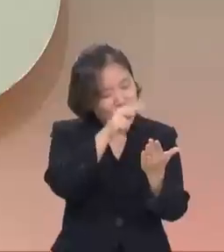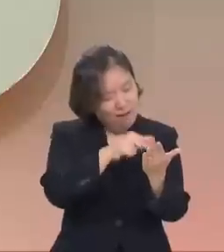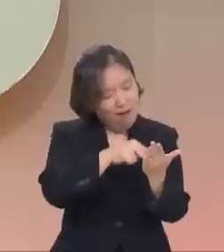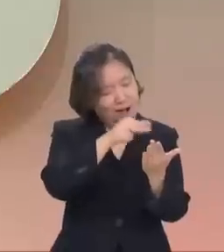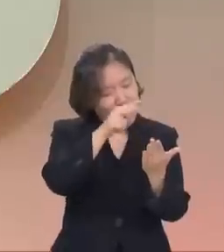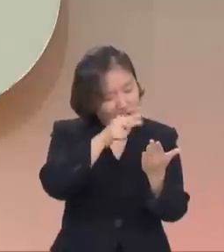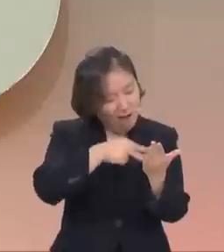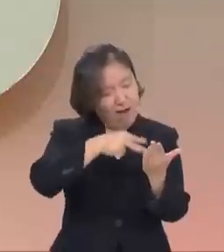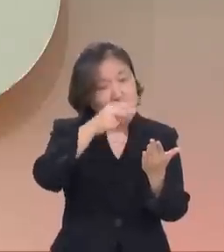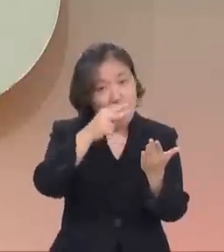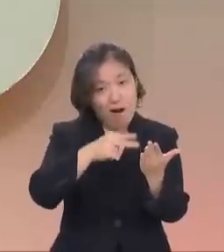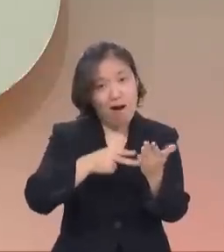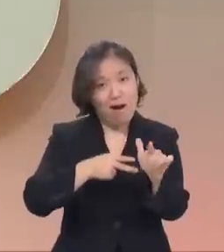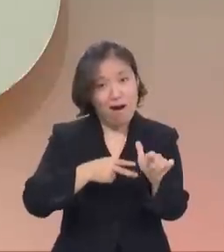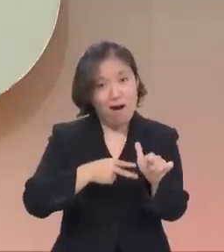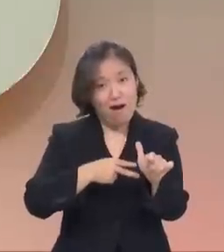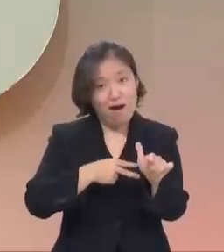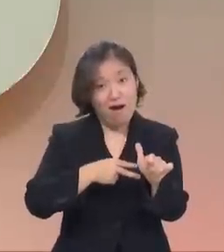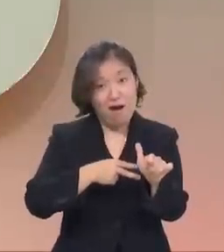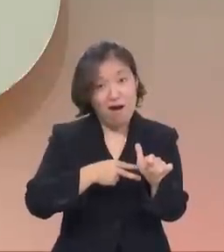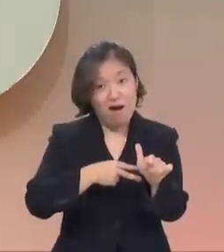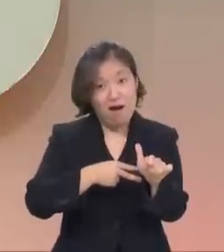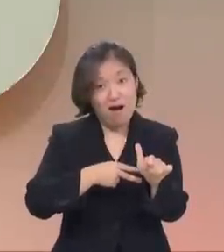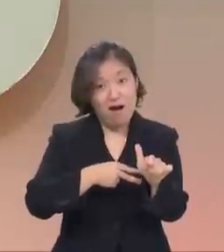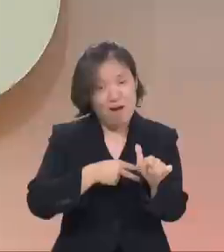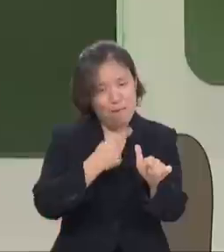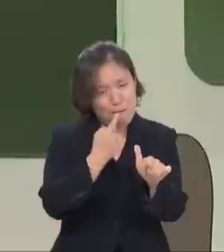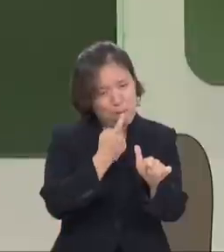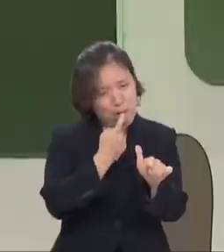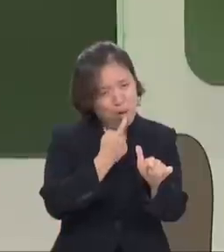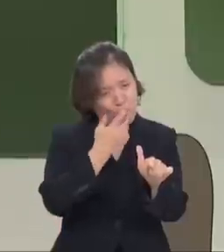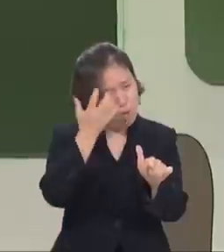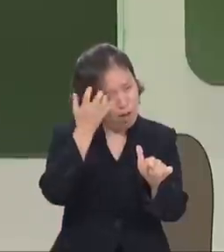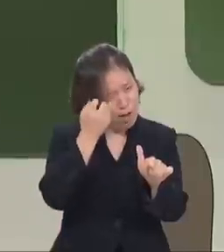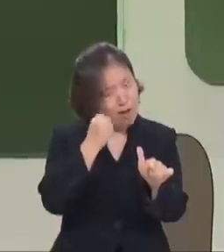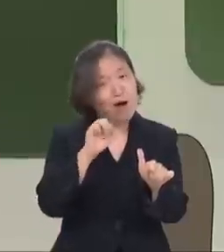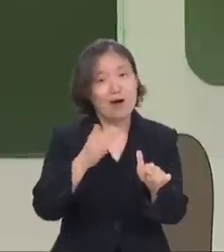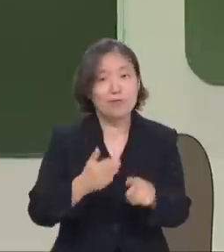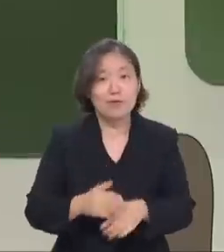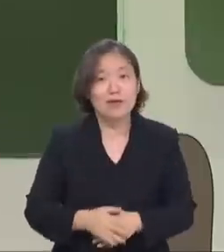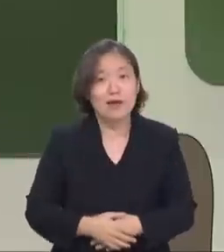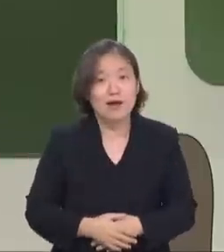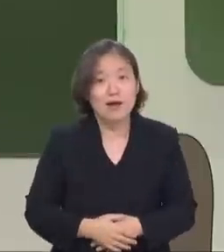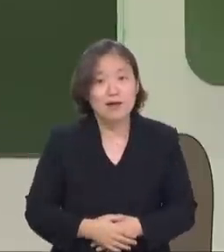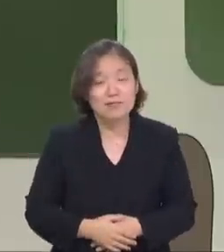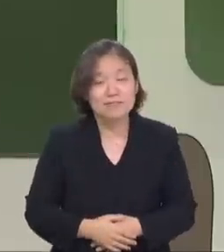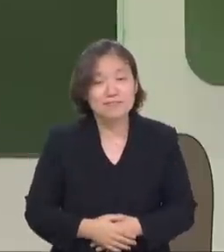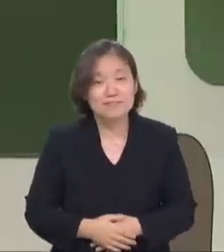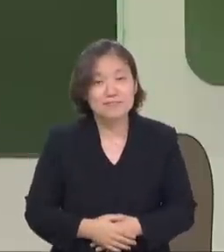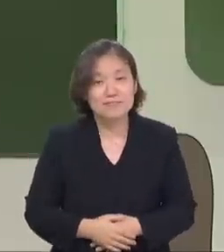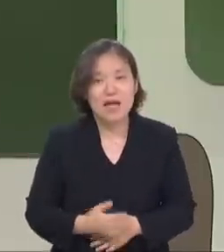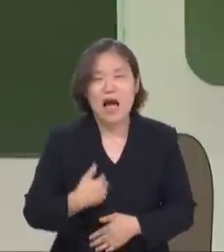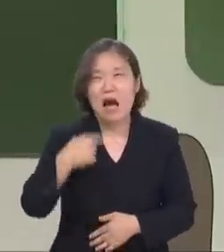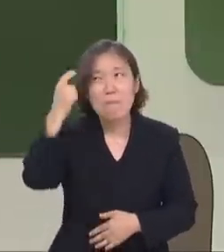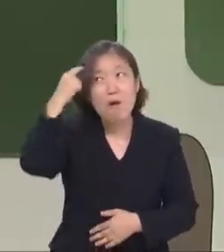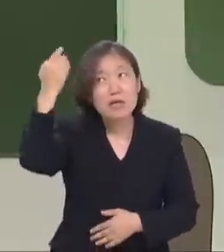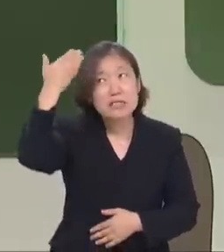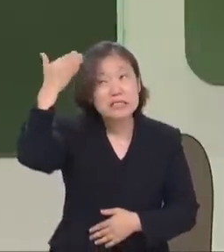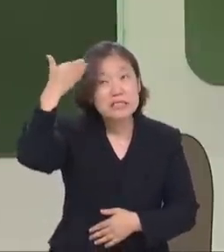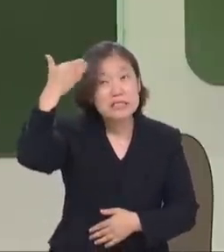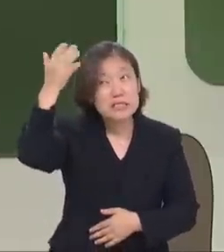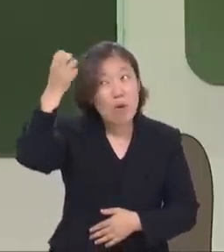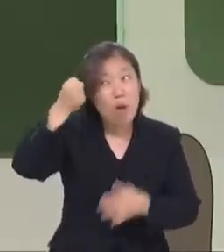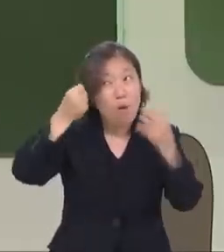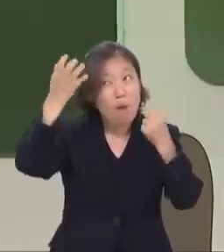구절 한 구절 음미하기 시작했다고 합니다 부처님의 말씀을 그동안 머리로만